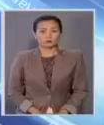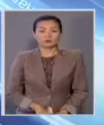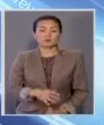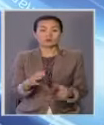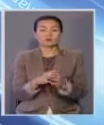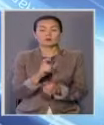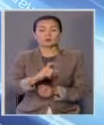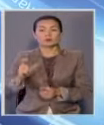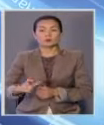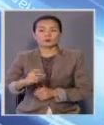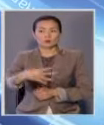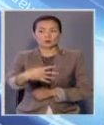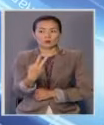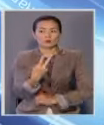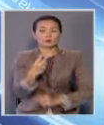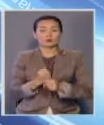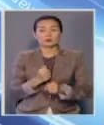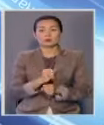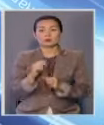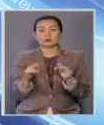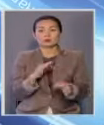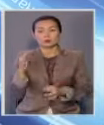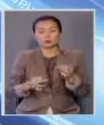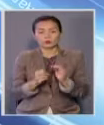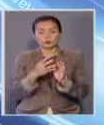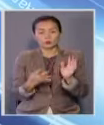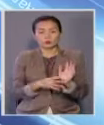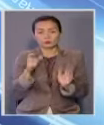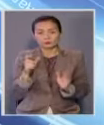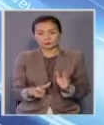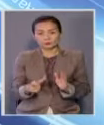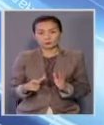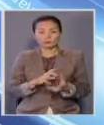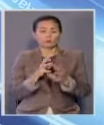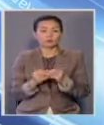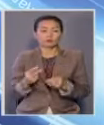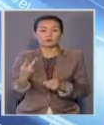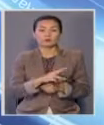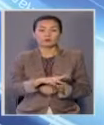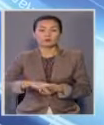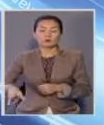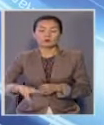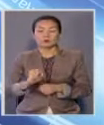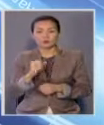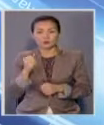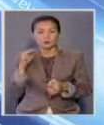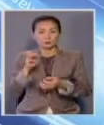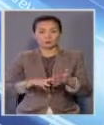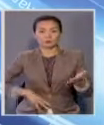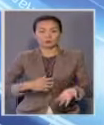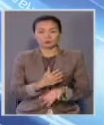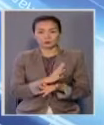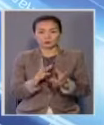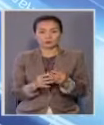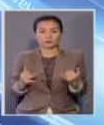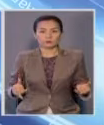Өкілетті органдарда 43 әкімшілік іс қозғалып, 19 лауазымды тұлғаға жалпы сомасы 2 миллионнан аса әкімшілік хаттама толтырылған.